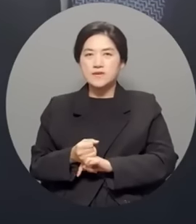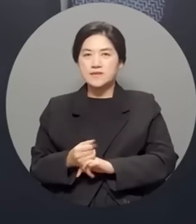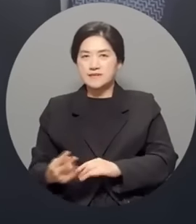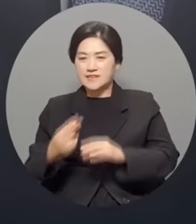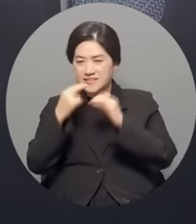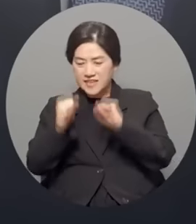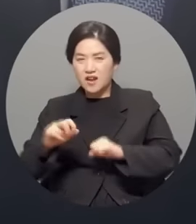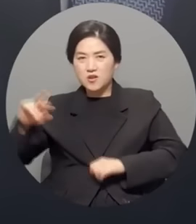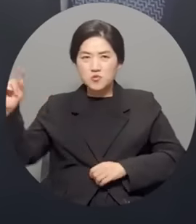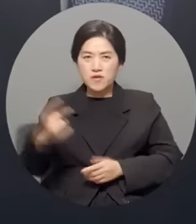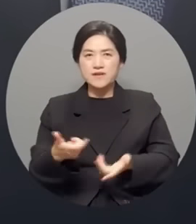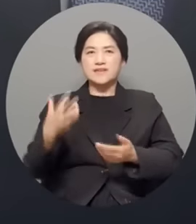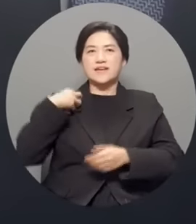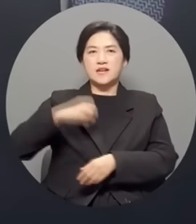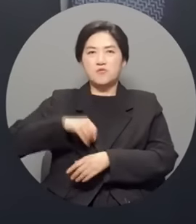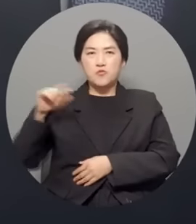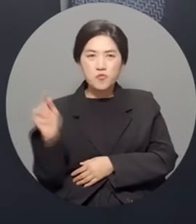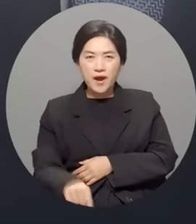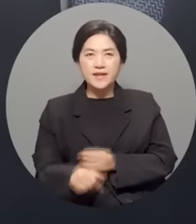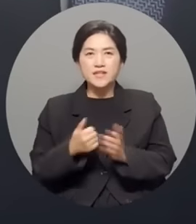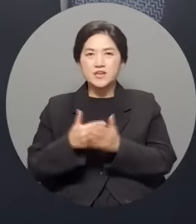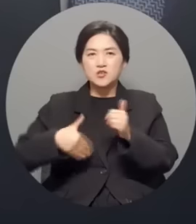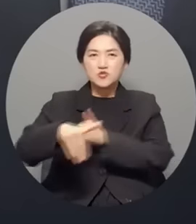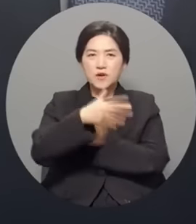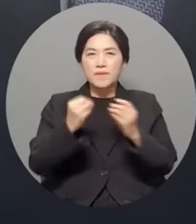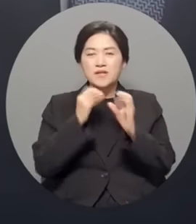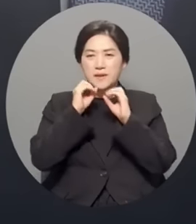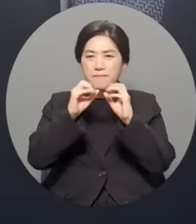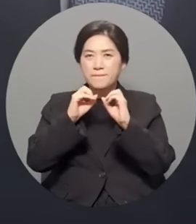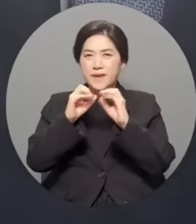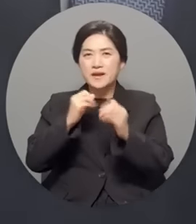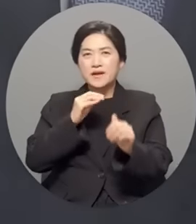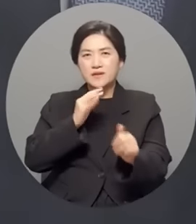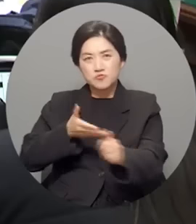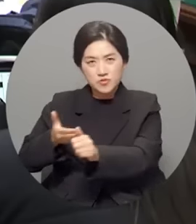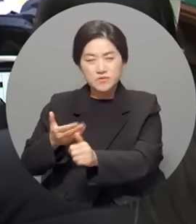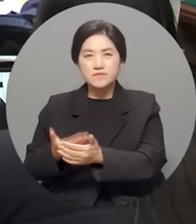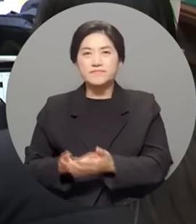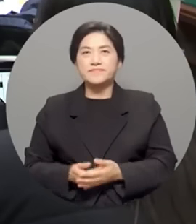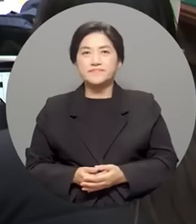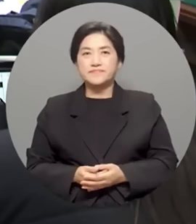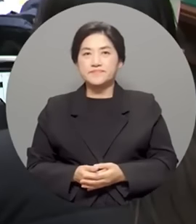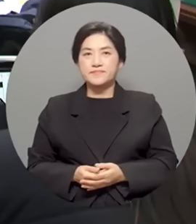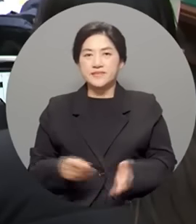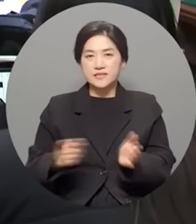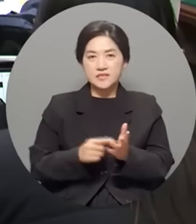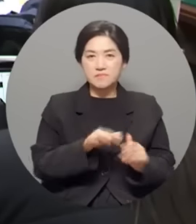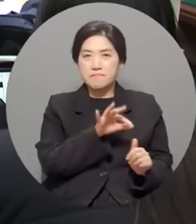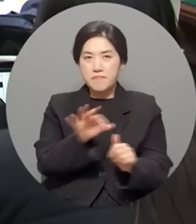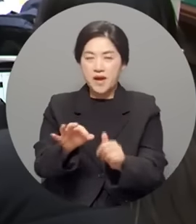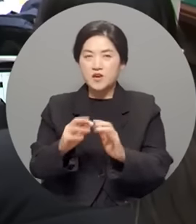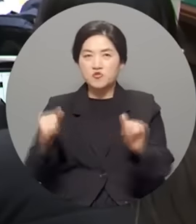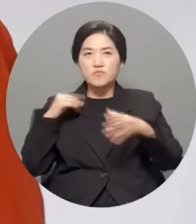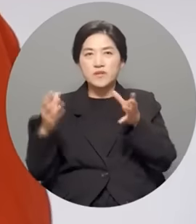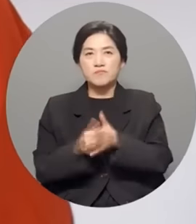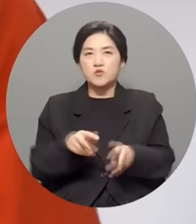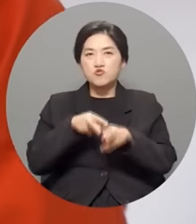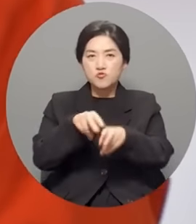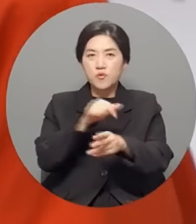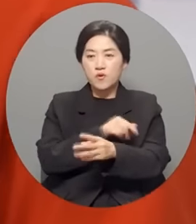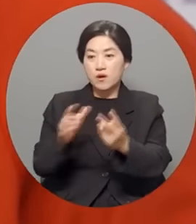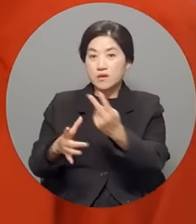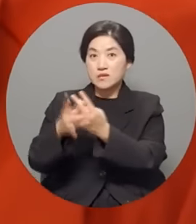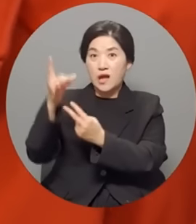되는 임무를 받고 나왔습니다. 그러니까 주위에 좀 많이 많이 말씀해 주시고 긴급 투입된 국민의힘 후보와의